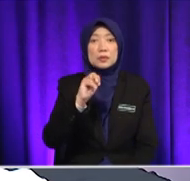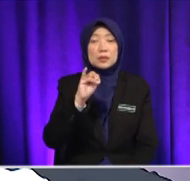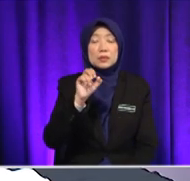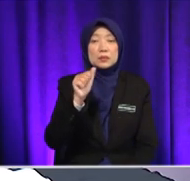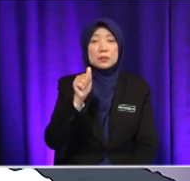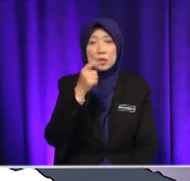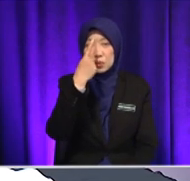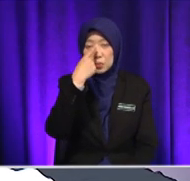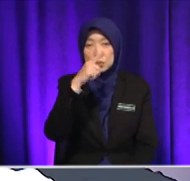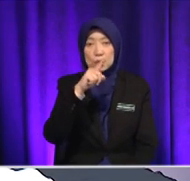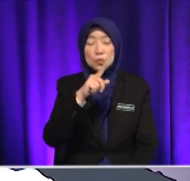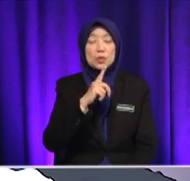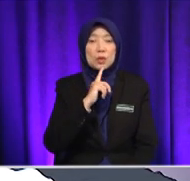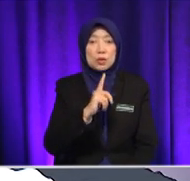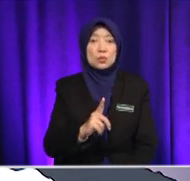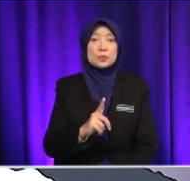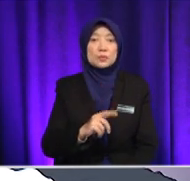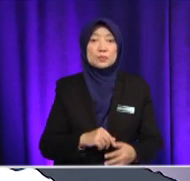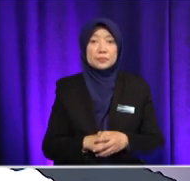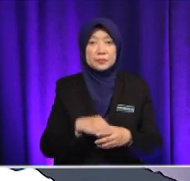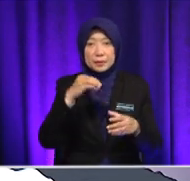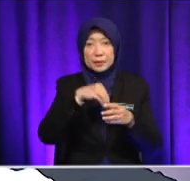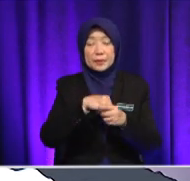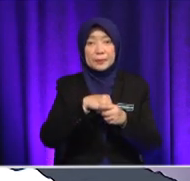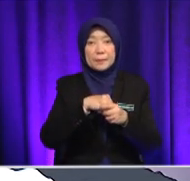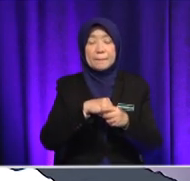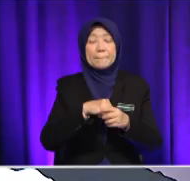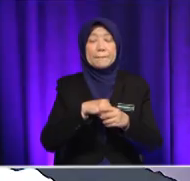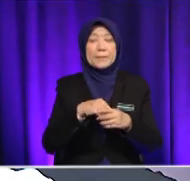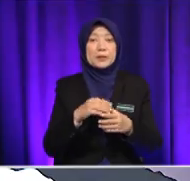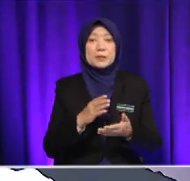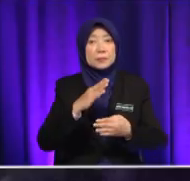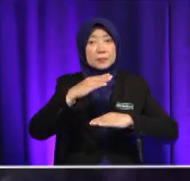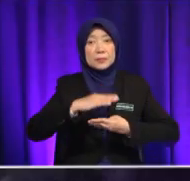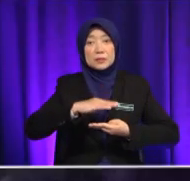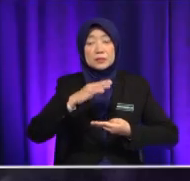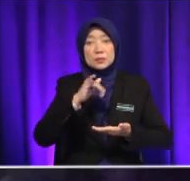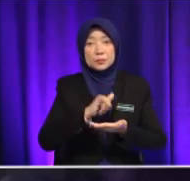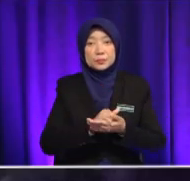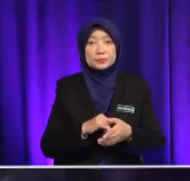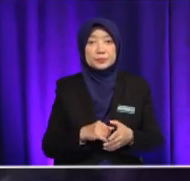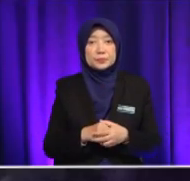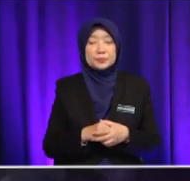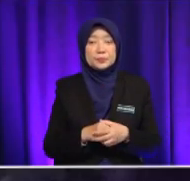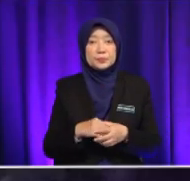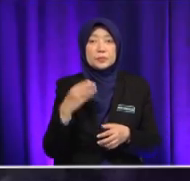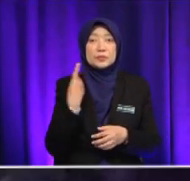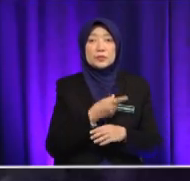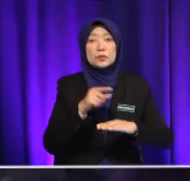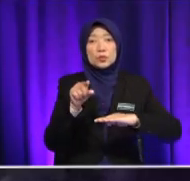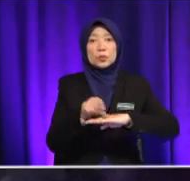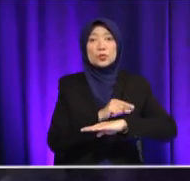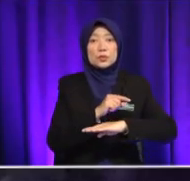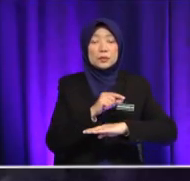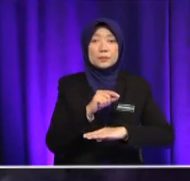dia akan larut sendiri. Okey, baik. Ke dalam bekas nilah. Okey. Okey, so kita gunakan latex solution ataupun larutan